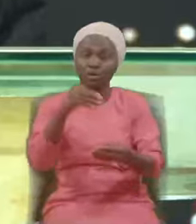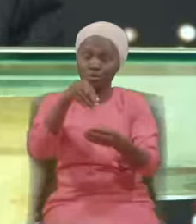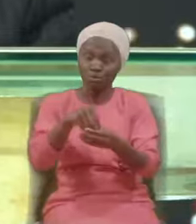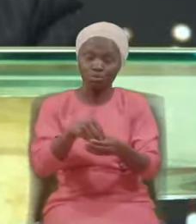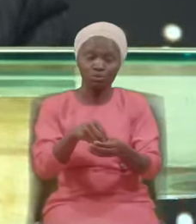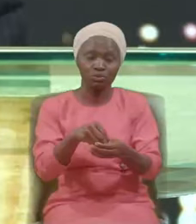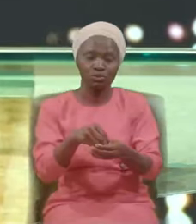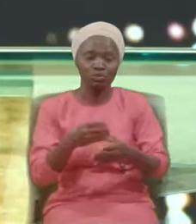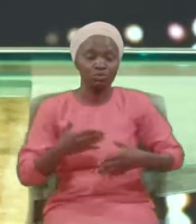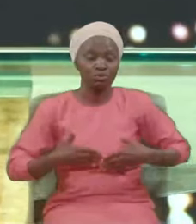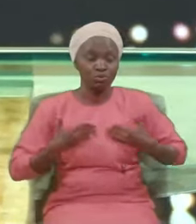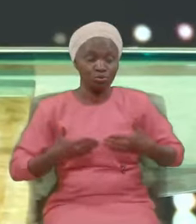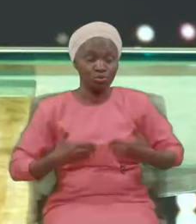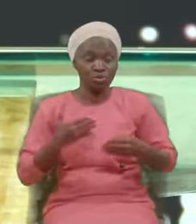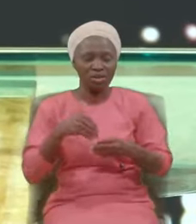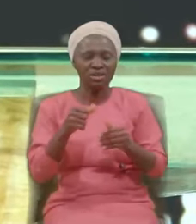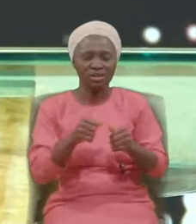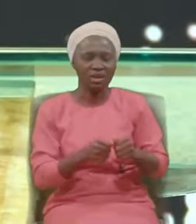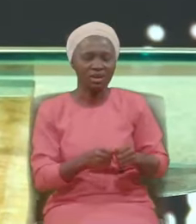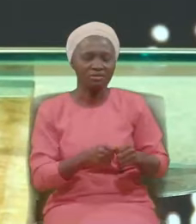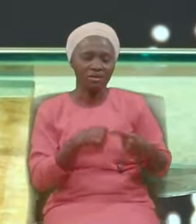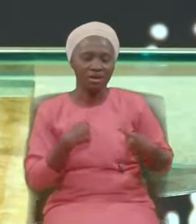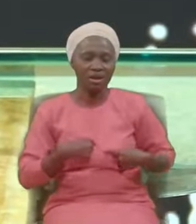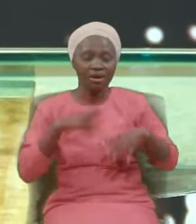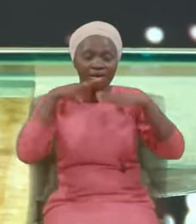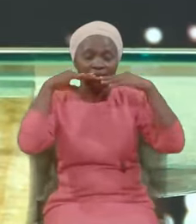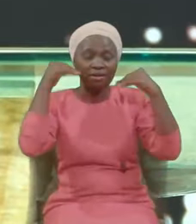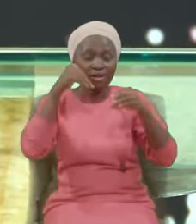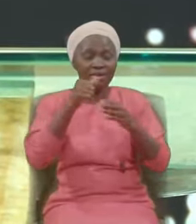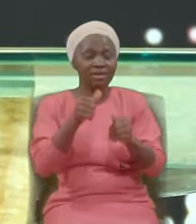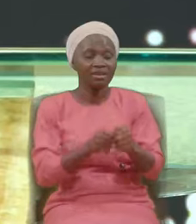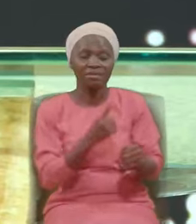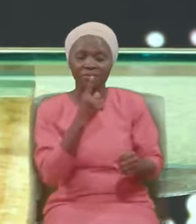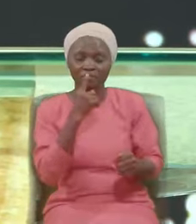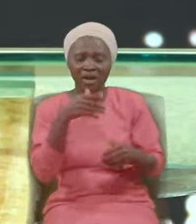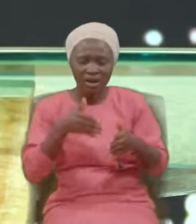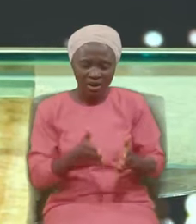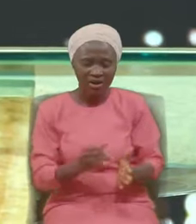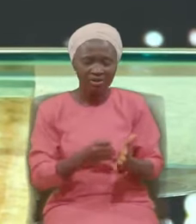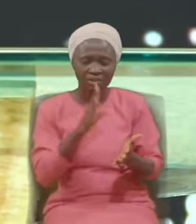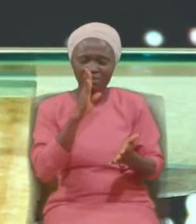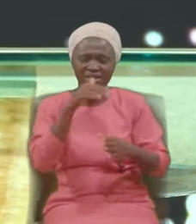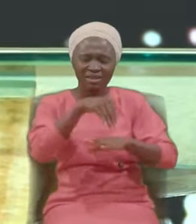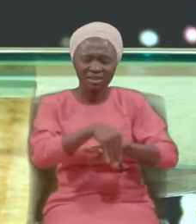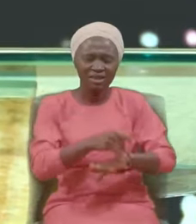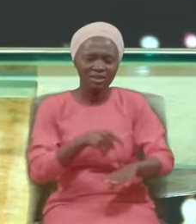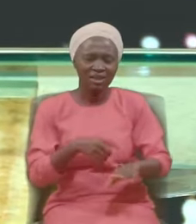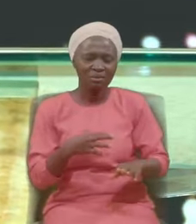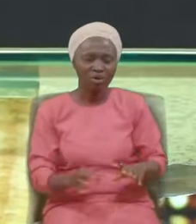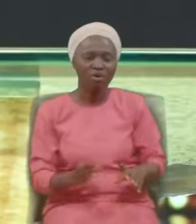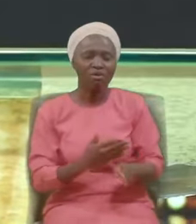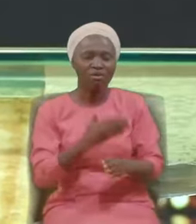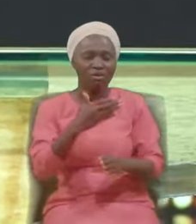Amène la joie dans chaque vie, le sourire dans chaque bouche, qu'il y ait la soirée d'une